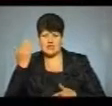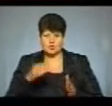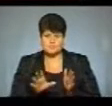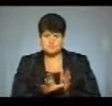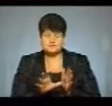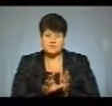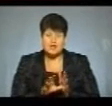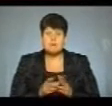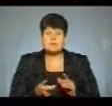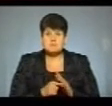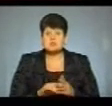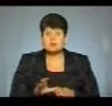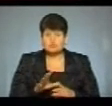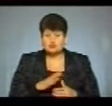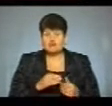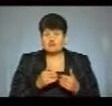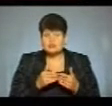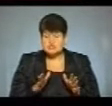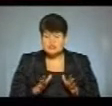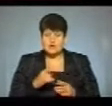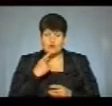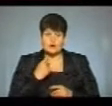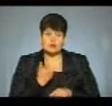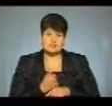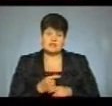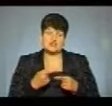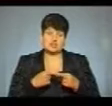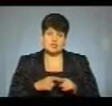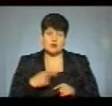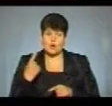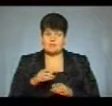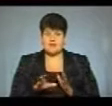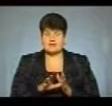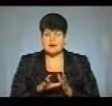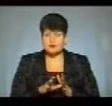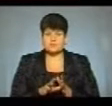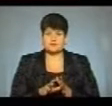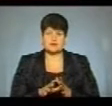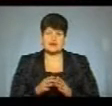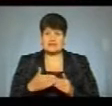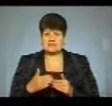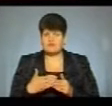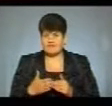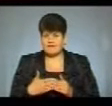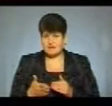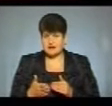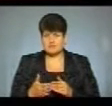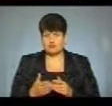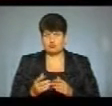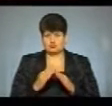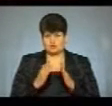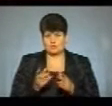приміщення електростанції було відчинене. За словами головного інженера Тернопільобленерго Степана Бартківа, двері до трансформаторної будки